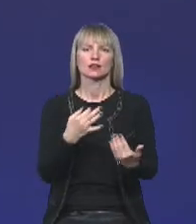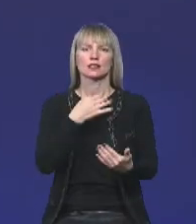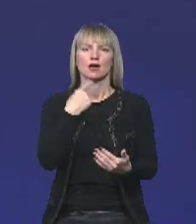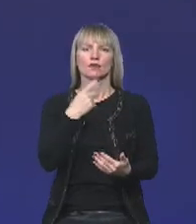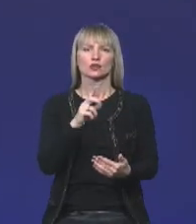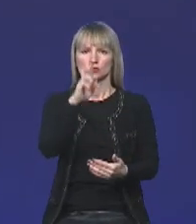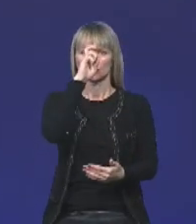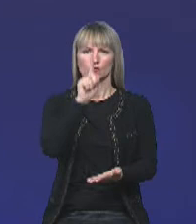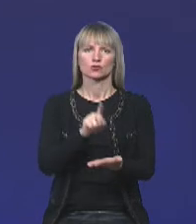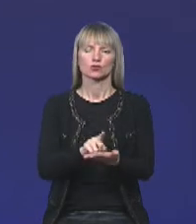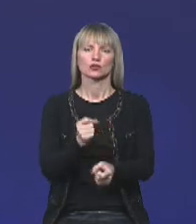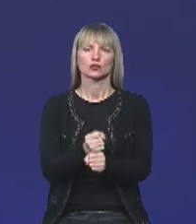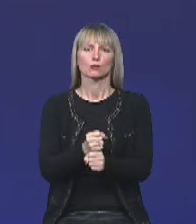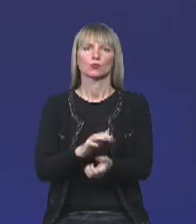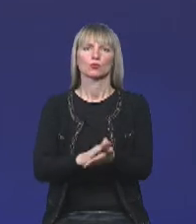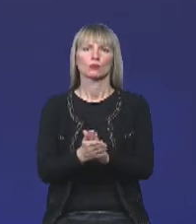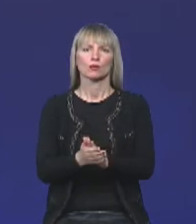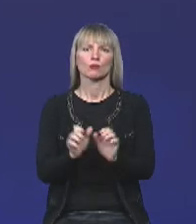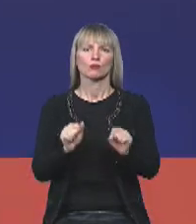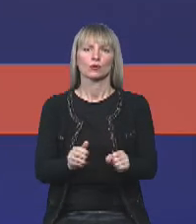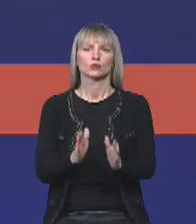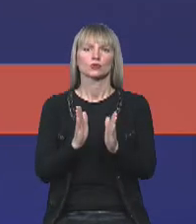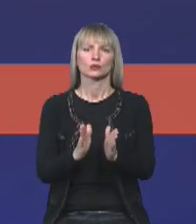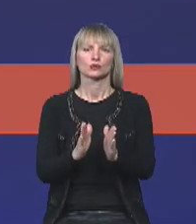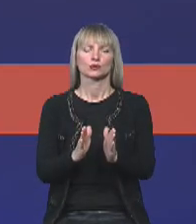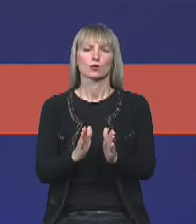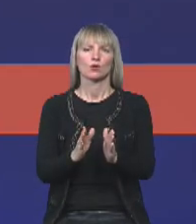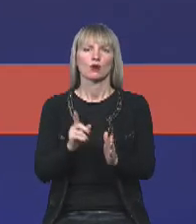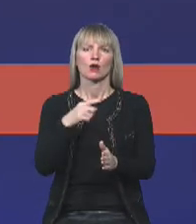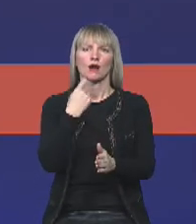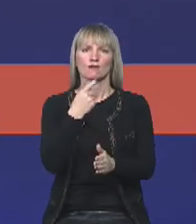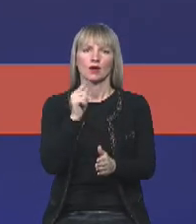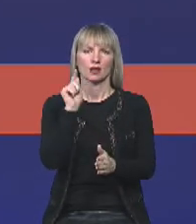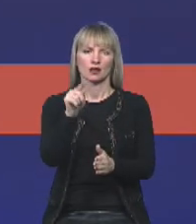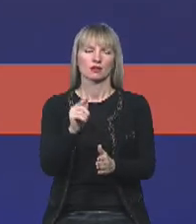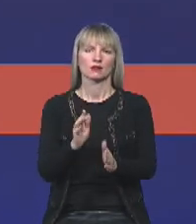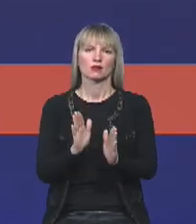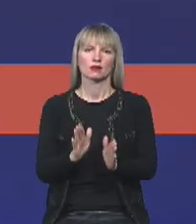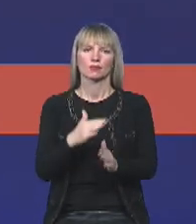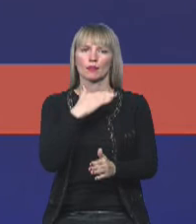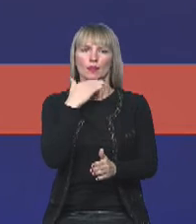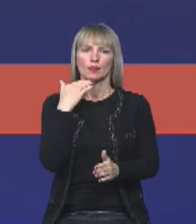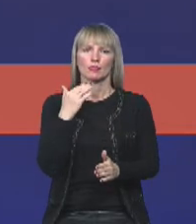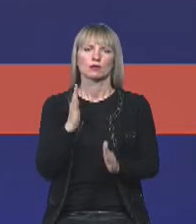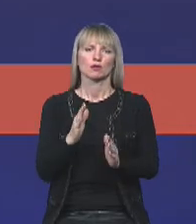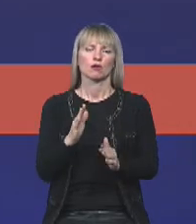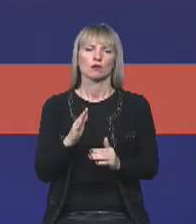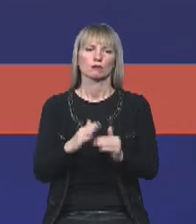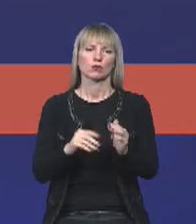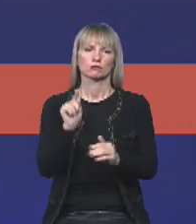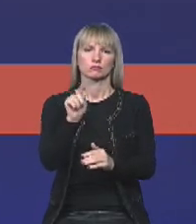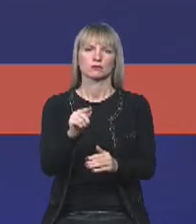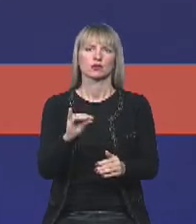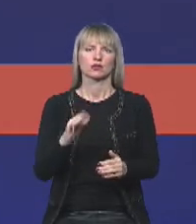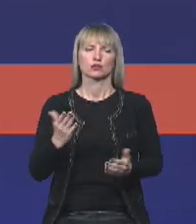що держава має створити умови, і тут можна тикати пальцями державу скільки завгодно, але поки ми будемо, знаєте, тикати пальцями, ми так і